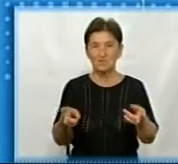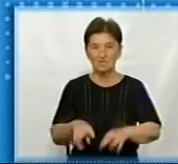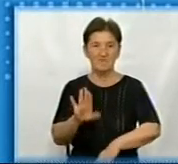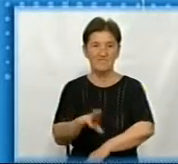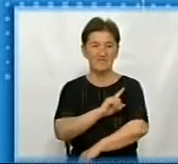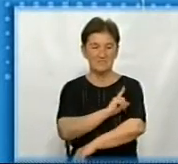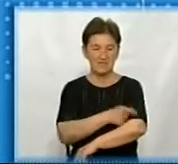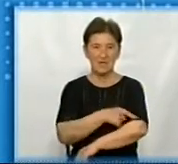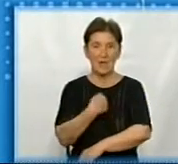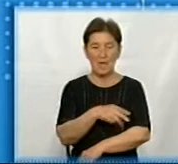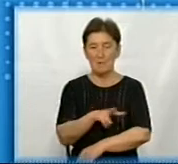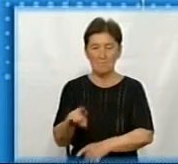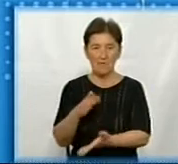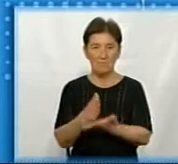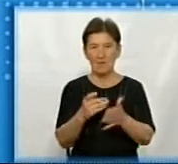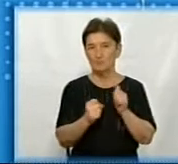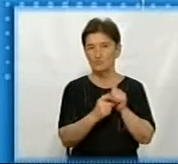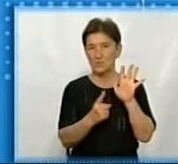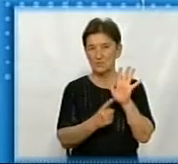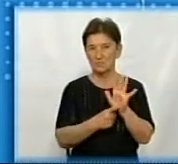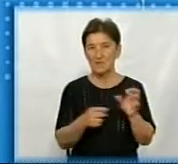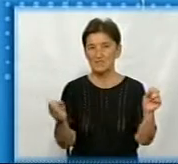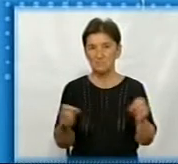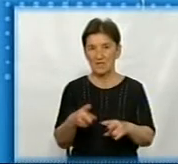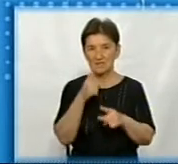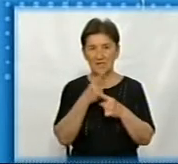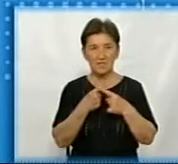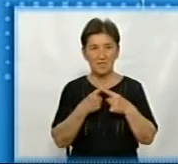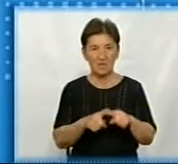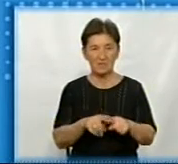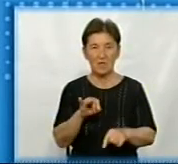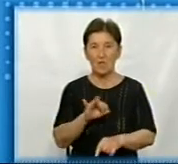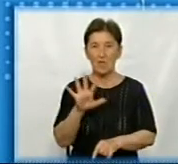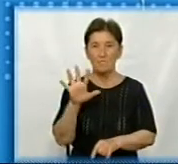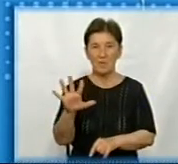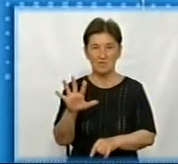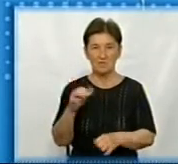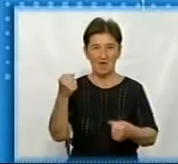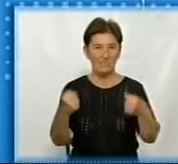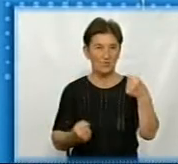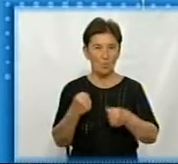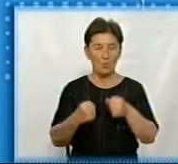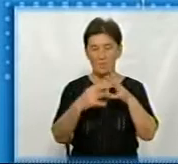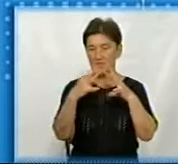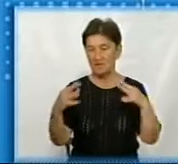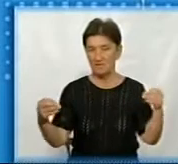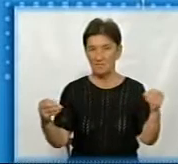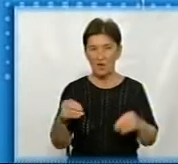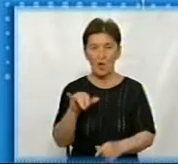даний час ми маємо 16 спецтехнік і 5 автомобілів, які ми говоримо те, що вони